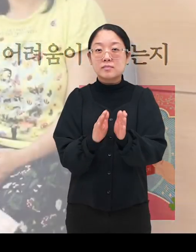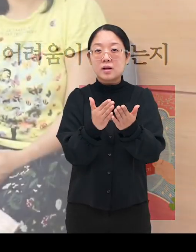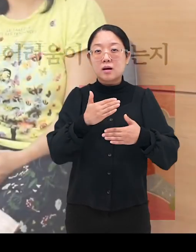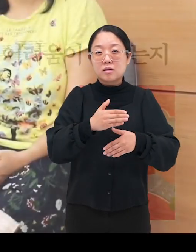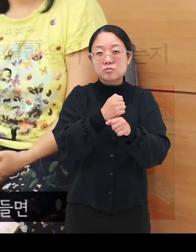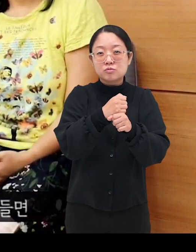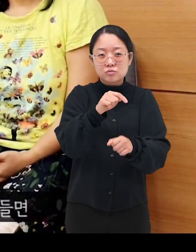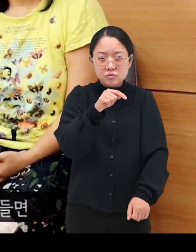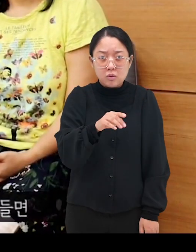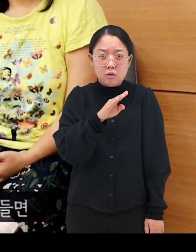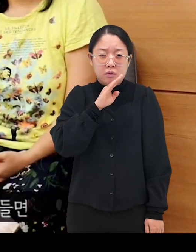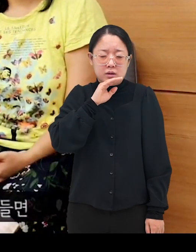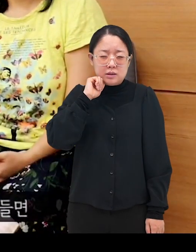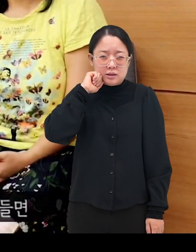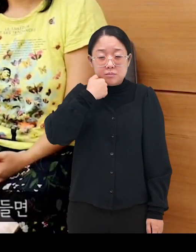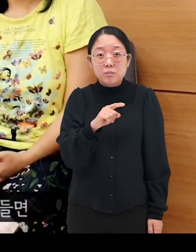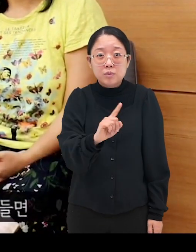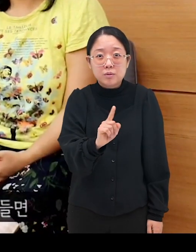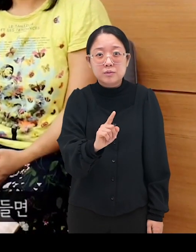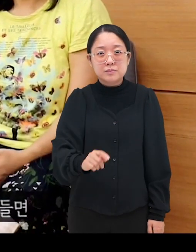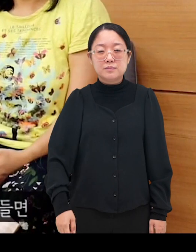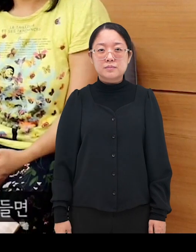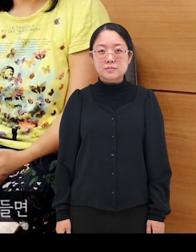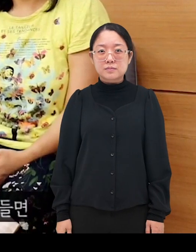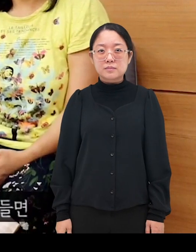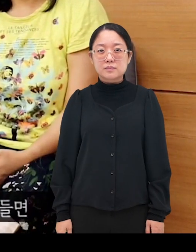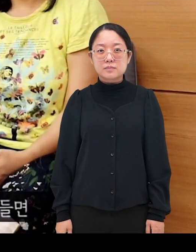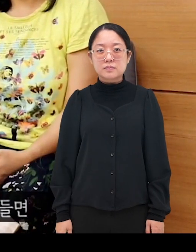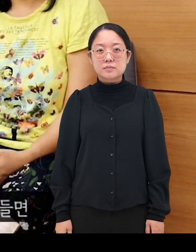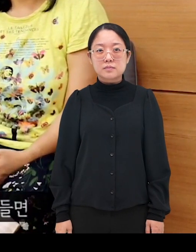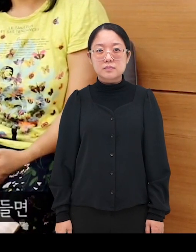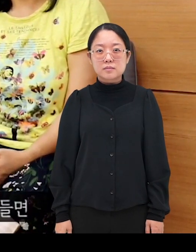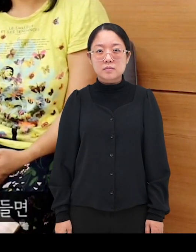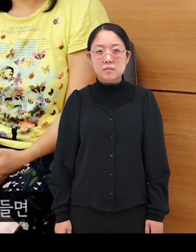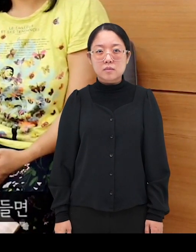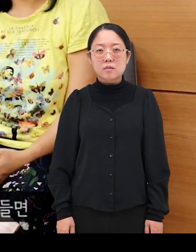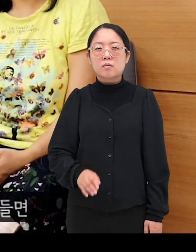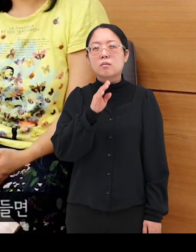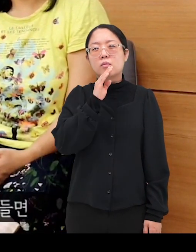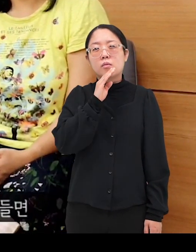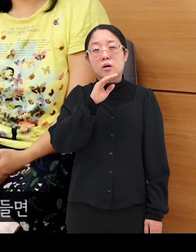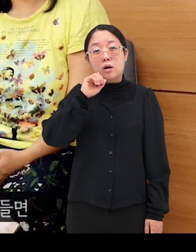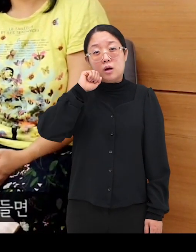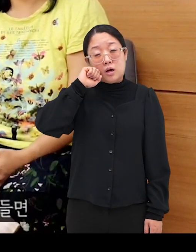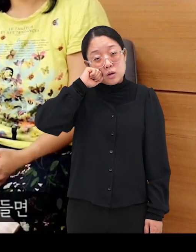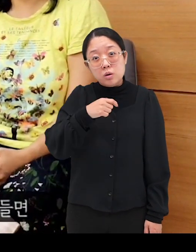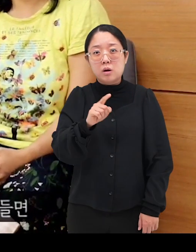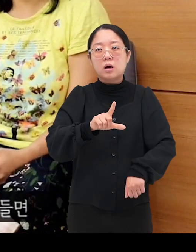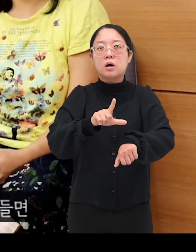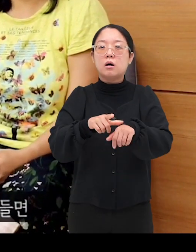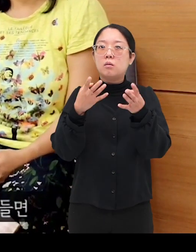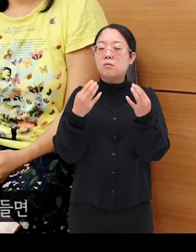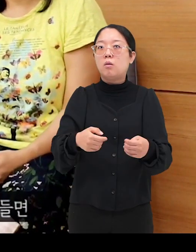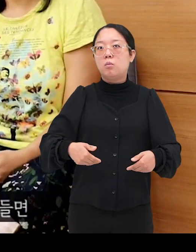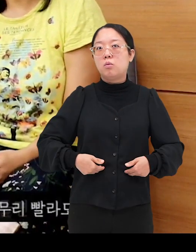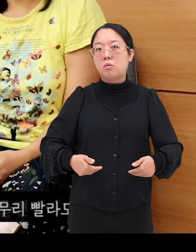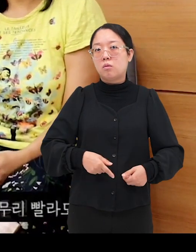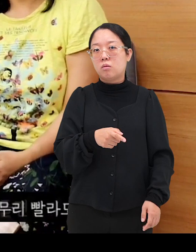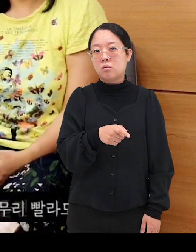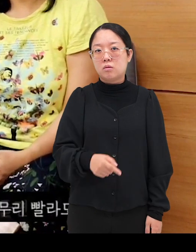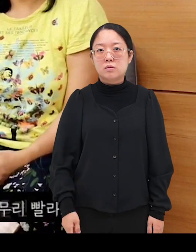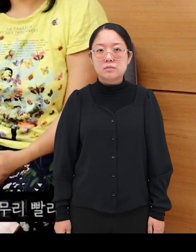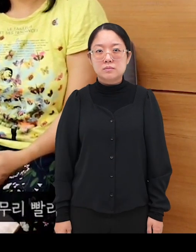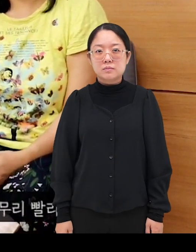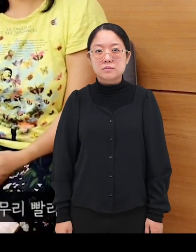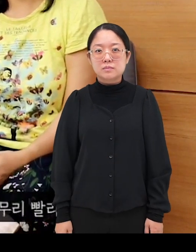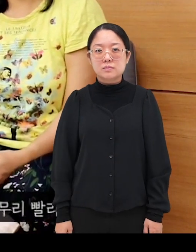어려웠죠. 그러니까 일단은 굉장히 이제 시간이 많이 드는 거거든요. 그러니까 예를 들면은